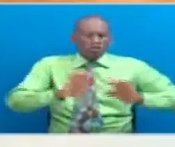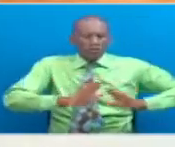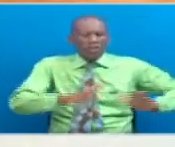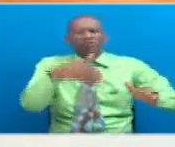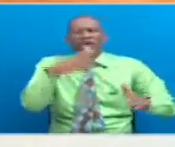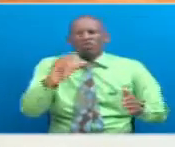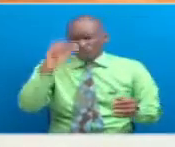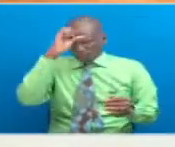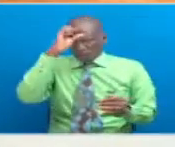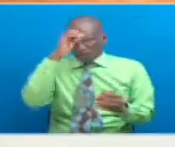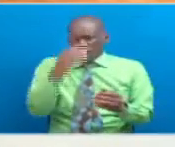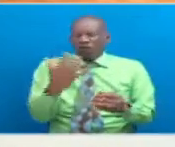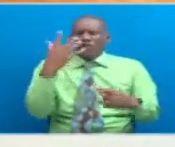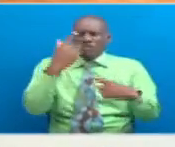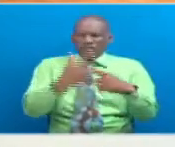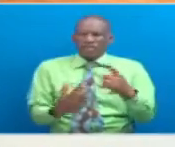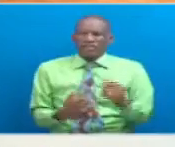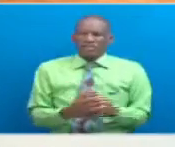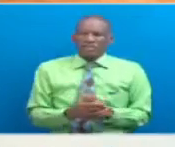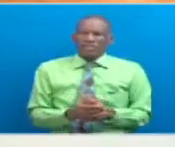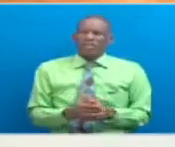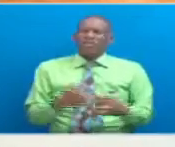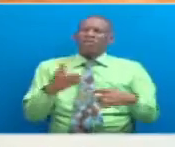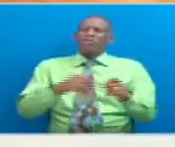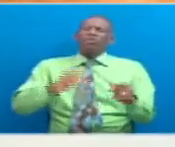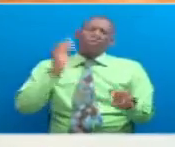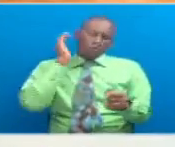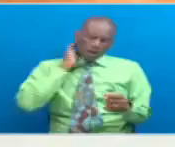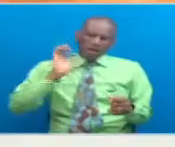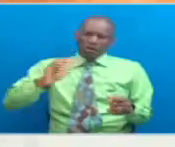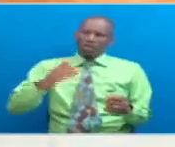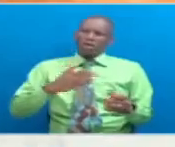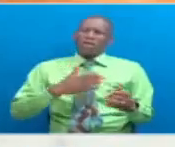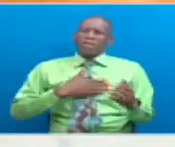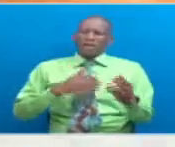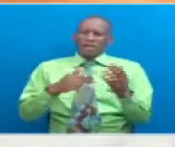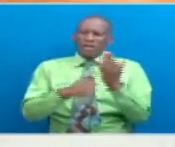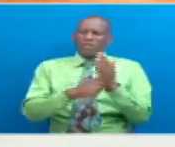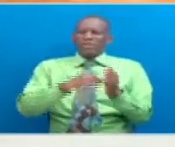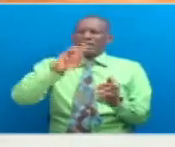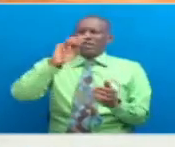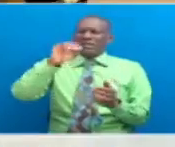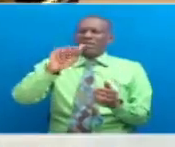serikali kwa miaka 5 ijayo. Kutoka kaunti ya Murang’a, langu ni Martin Mwaura.